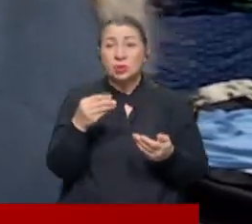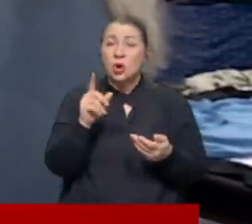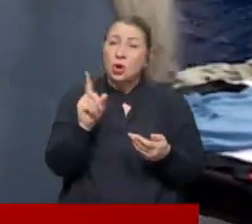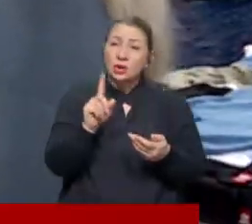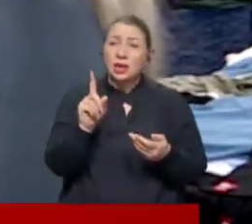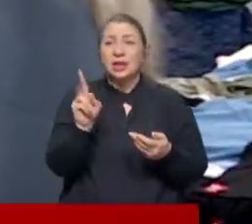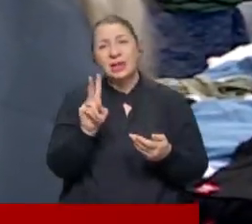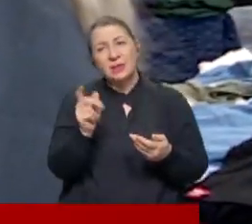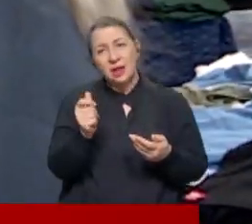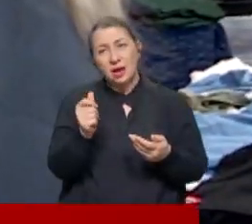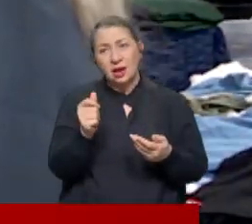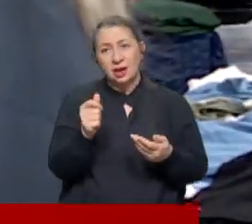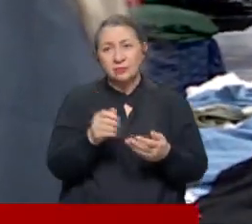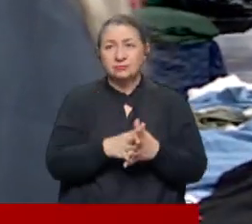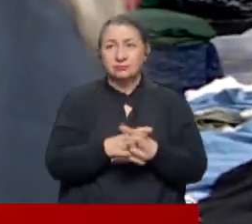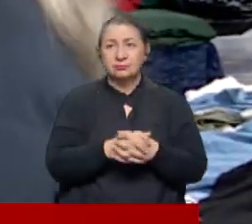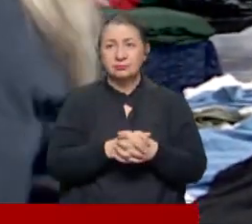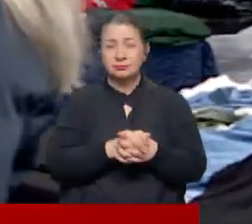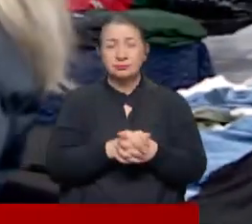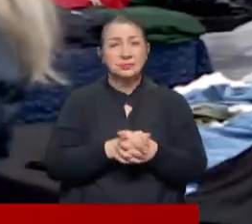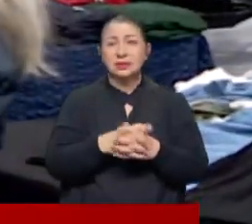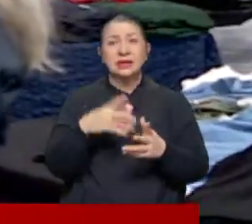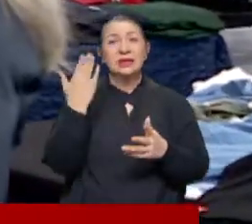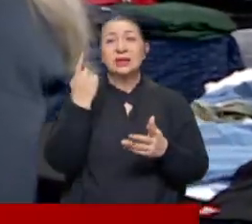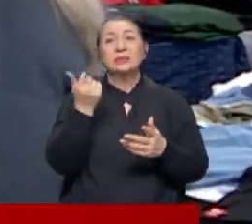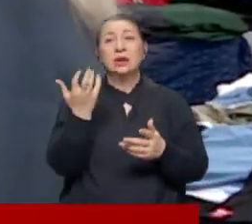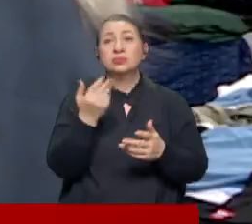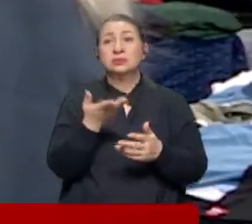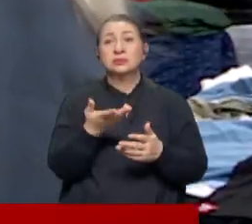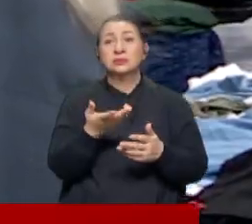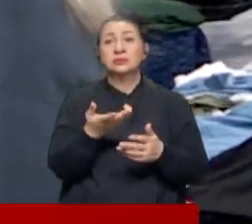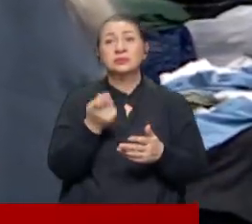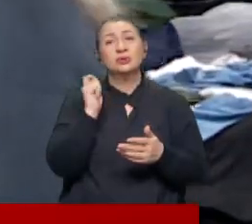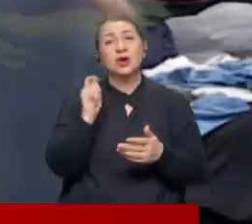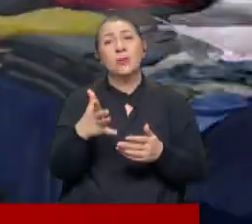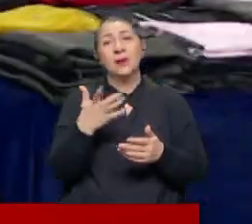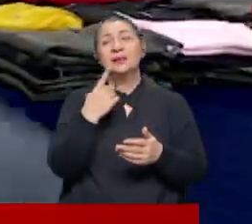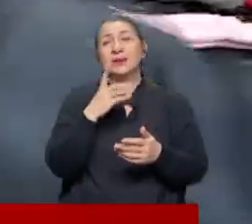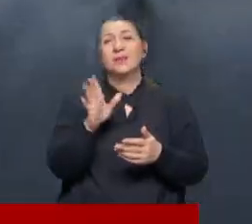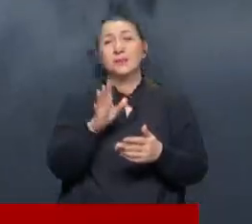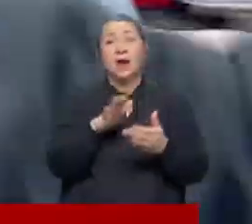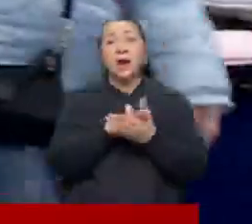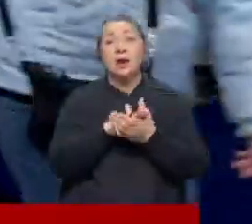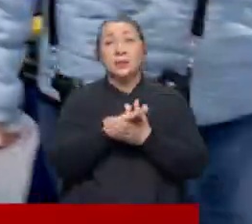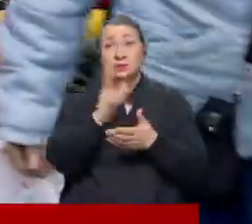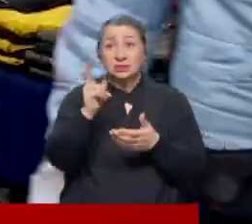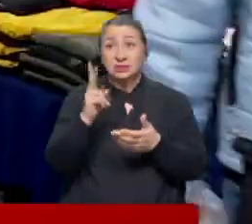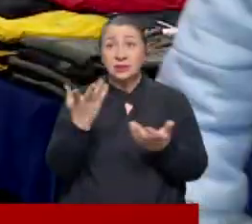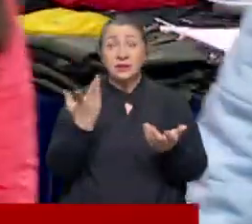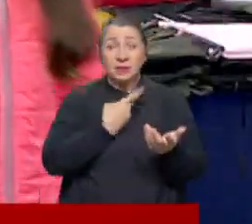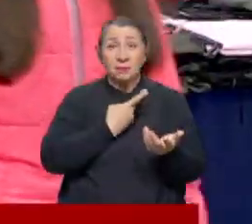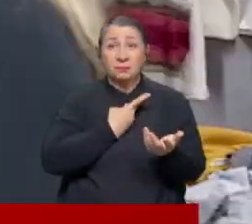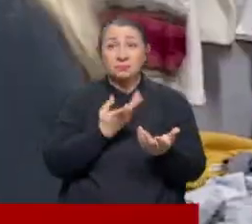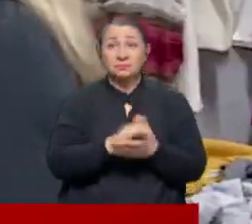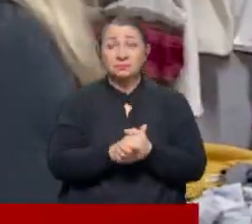bunu? 10 lira, 20 lira. Ne kadara almıştınız? Çok pahalı demeyeyim. Ayakkabılar da mı sizin? Evet, onlar